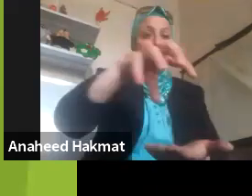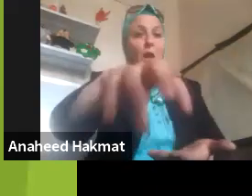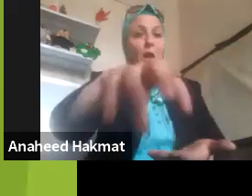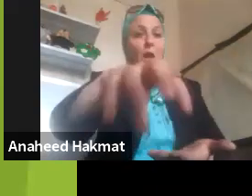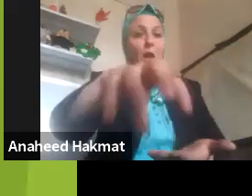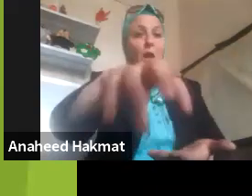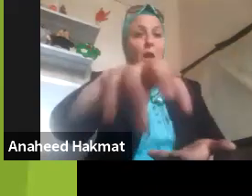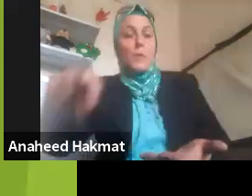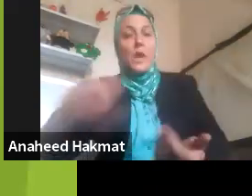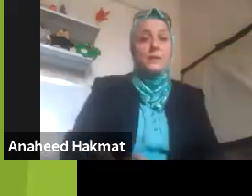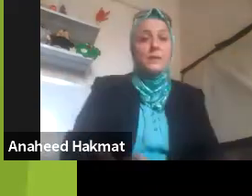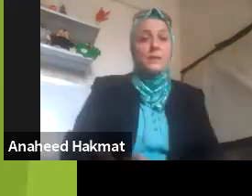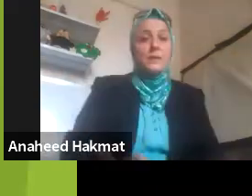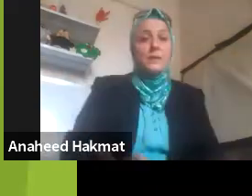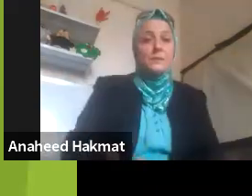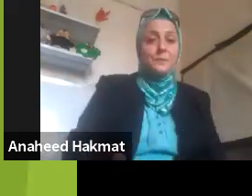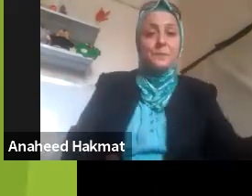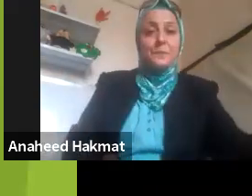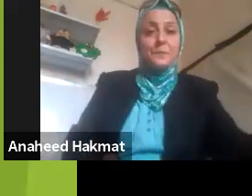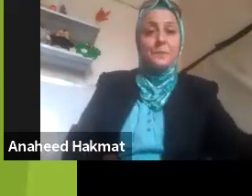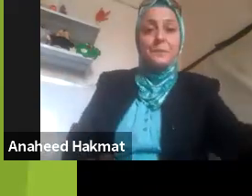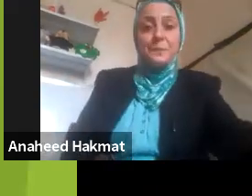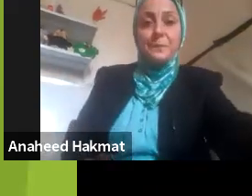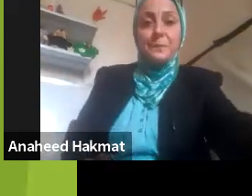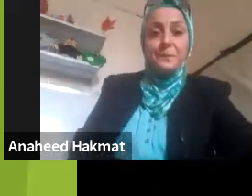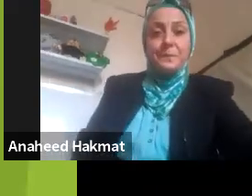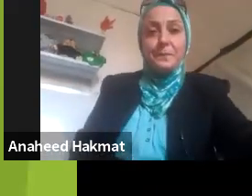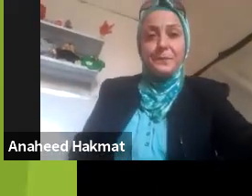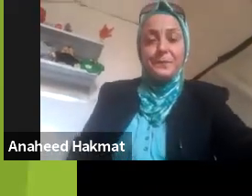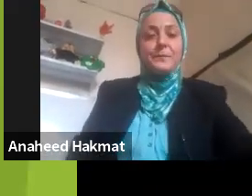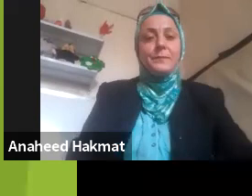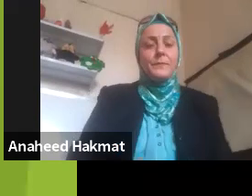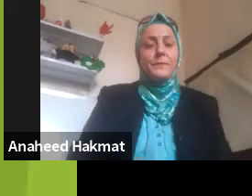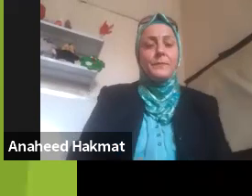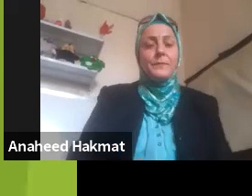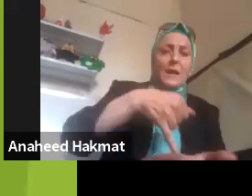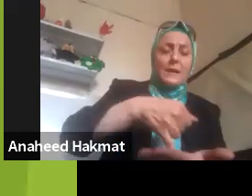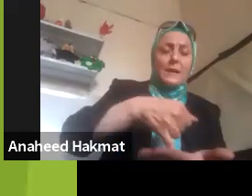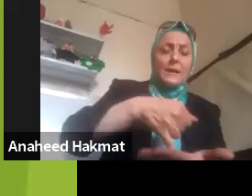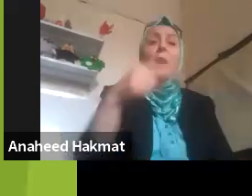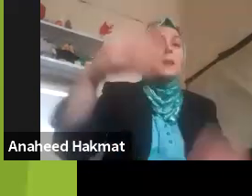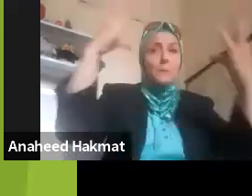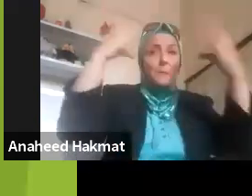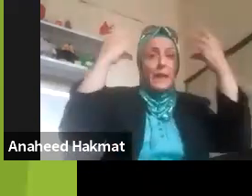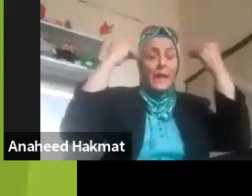نقول بكلمة أنه يعني الكل يعلم ويتعلم ويتطور،